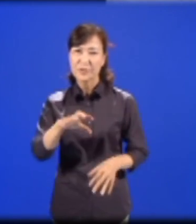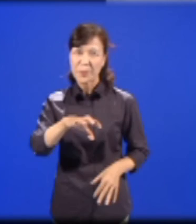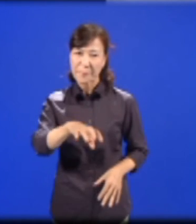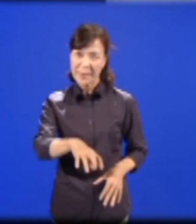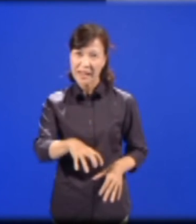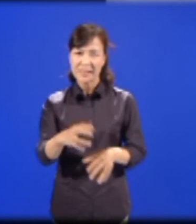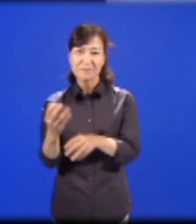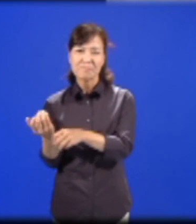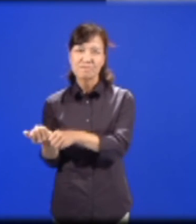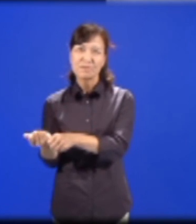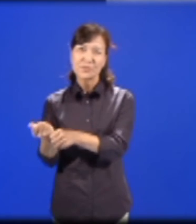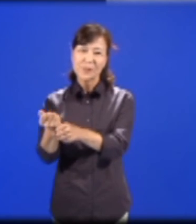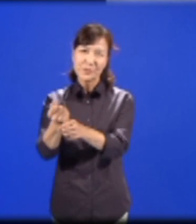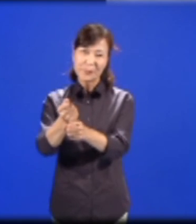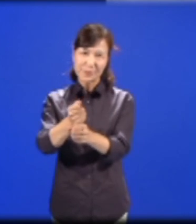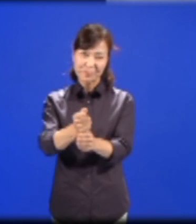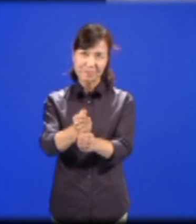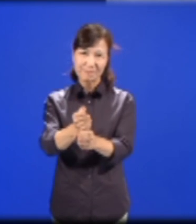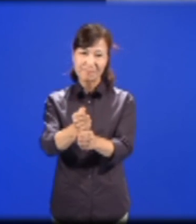きました。